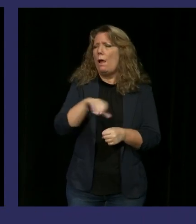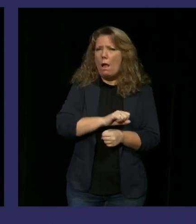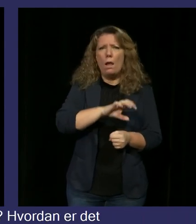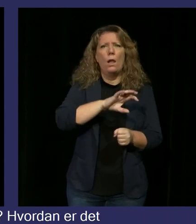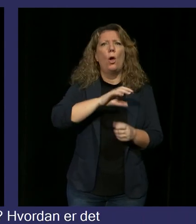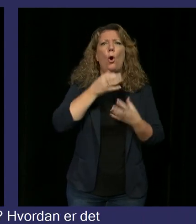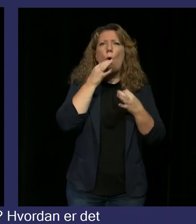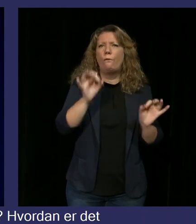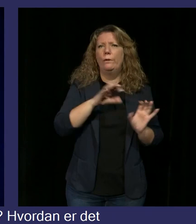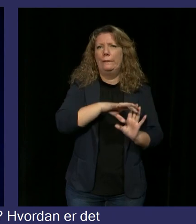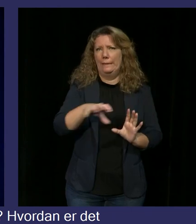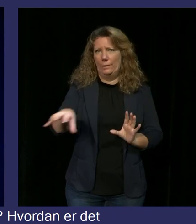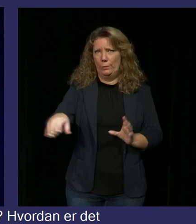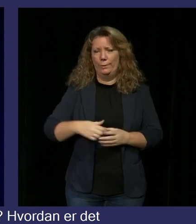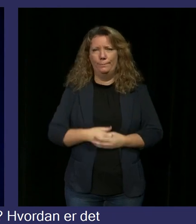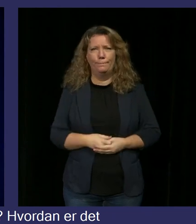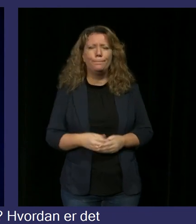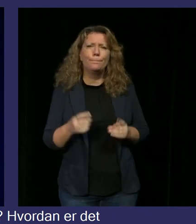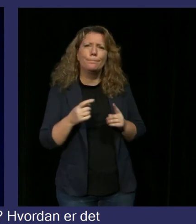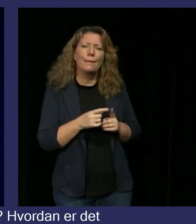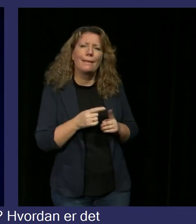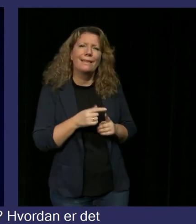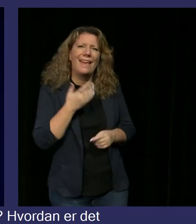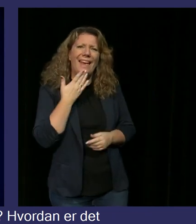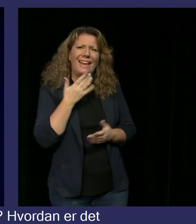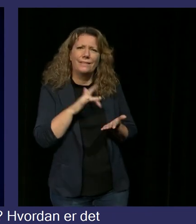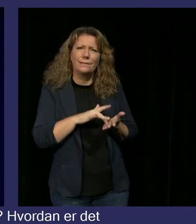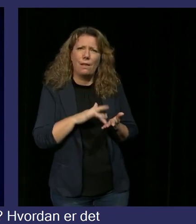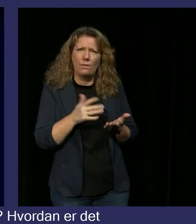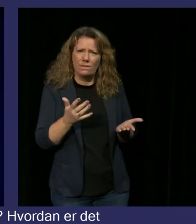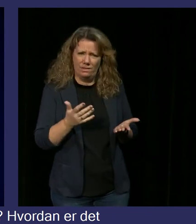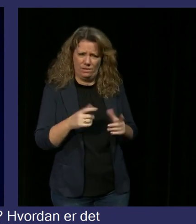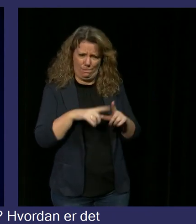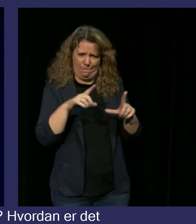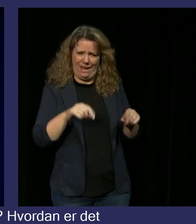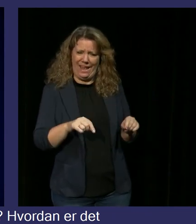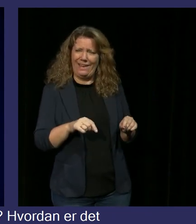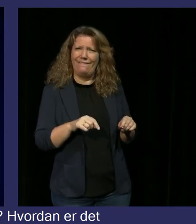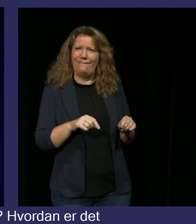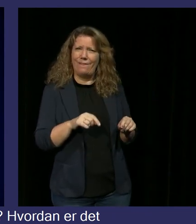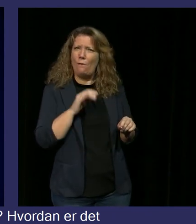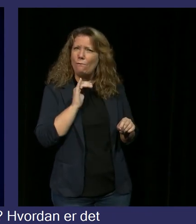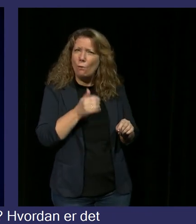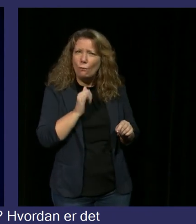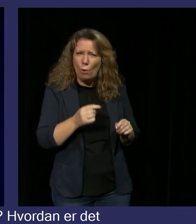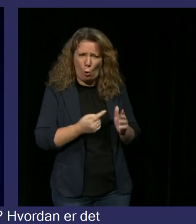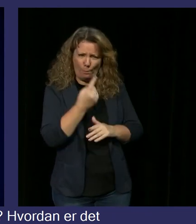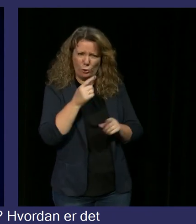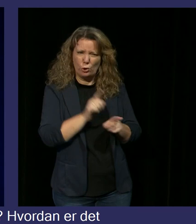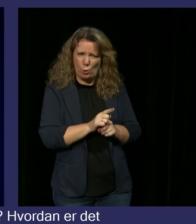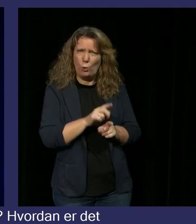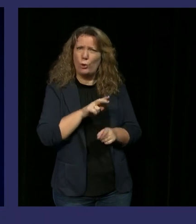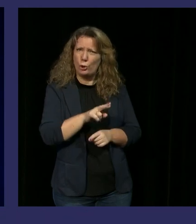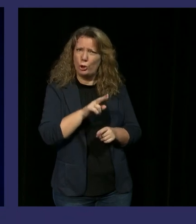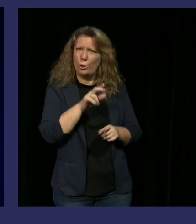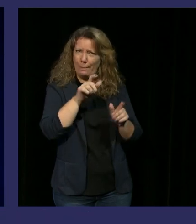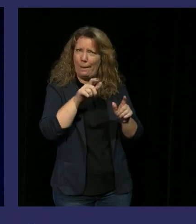på. Erikstad, hvorfor og hvordan oppstår sånne brev? Hvordan det mulig? Hva årsaken